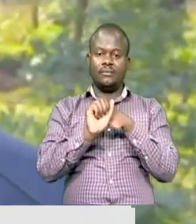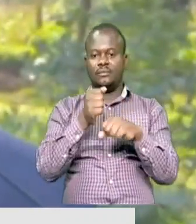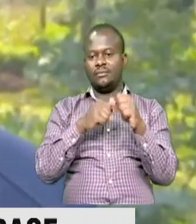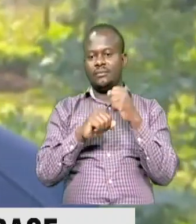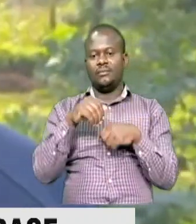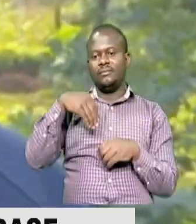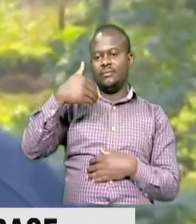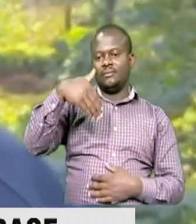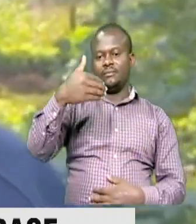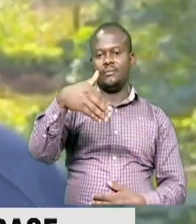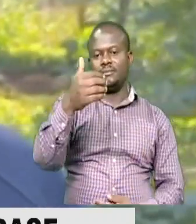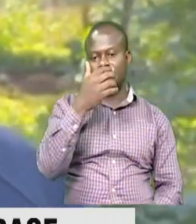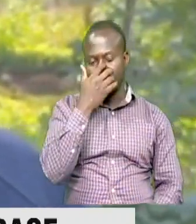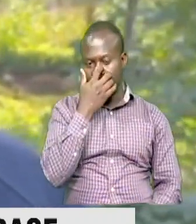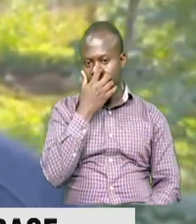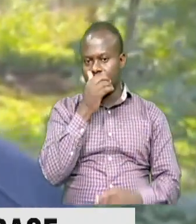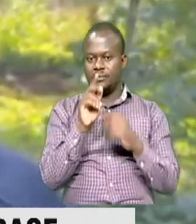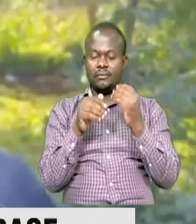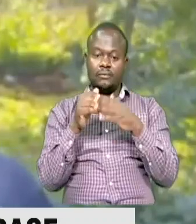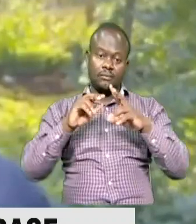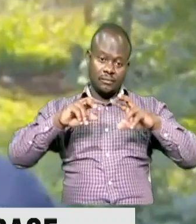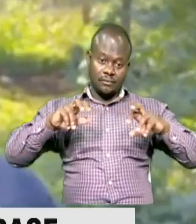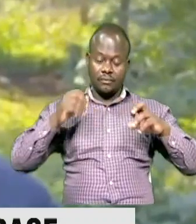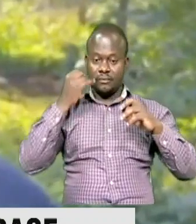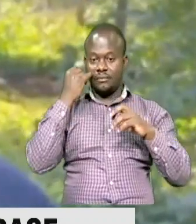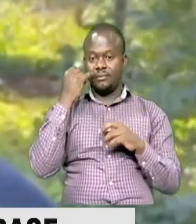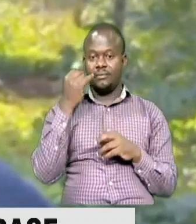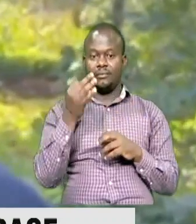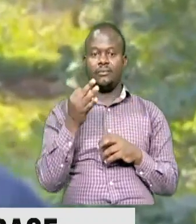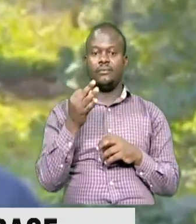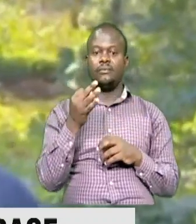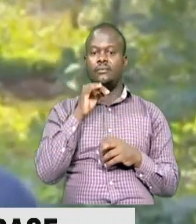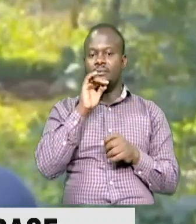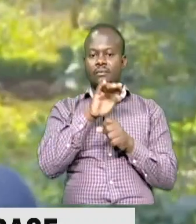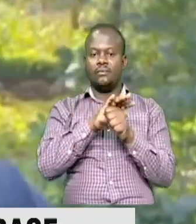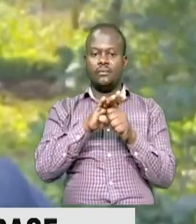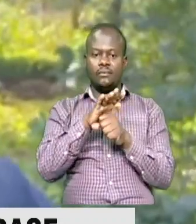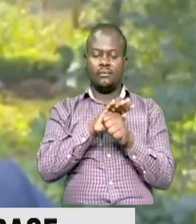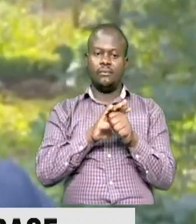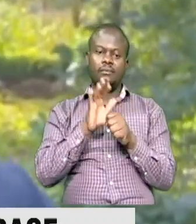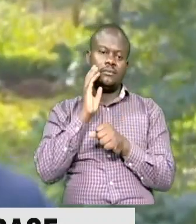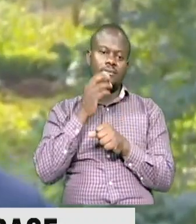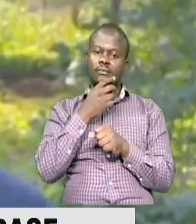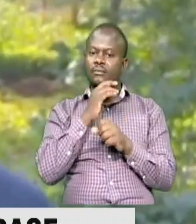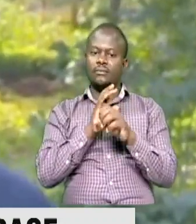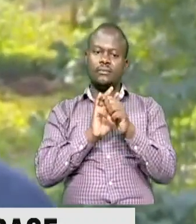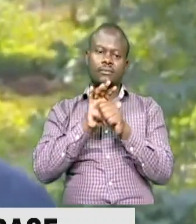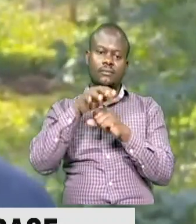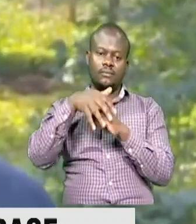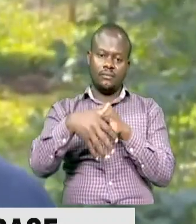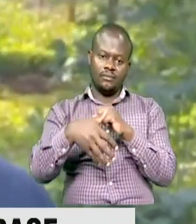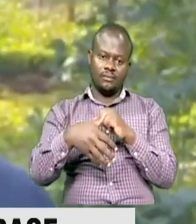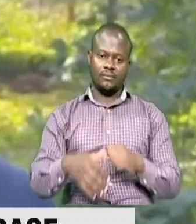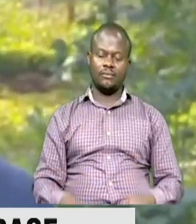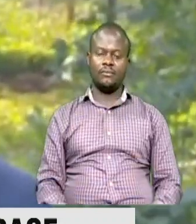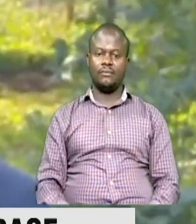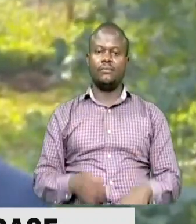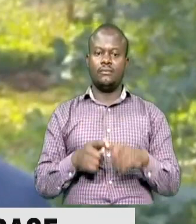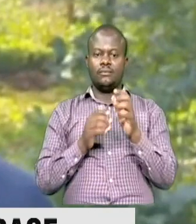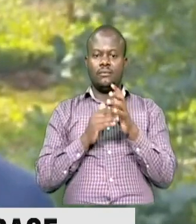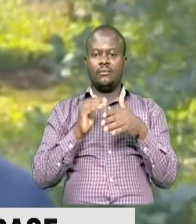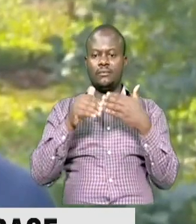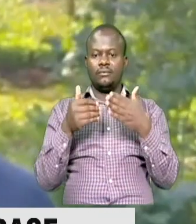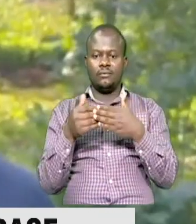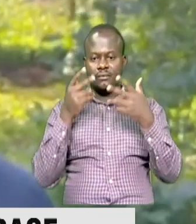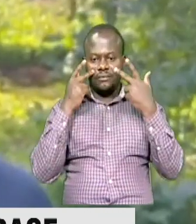gihe abantu bagenzure ko uyu muyoboro utuzura, noneho amazi abe yarengera ajye kwangiza imyaka y'abaturage. Ariko nkabona